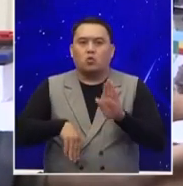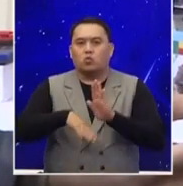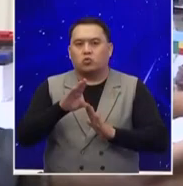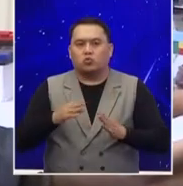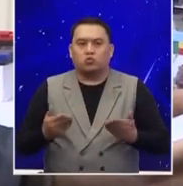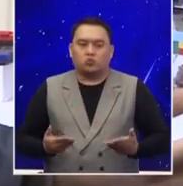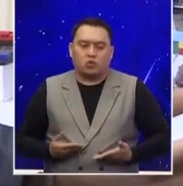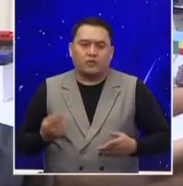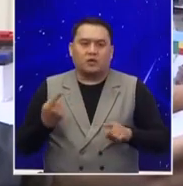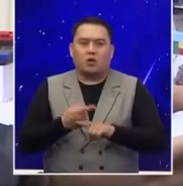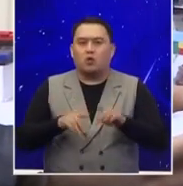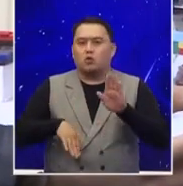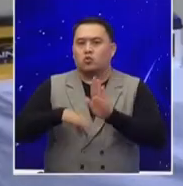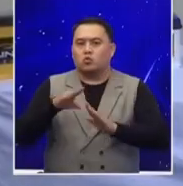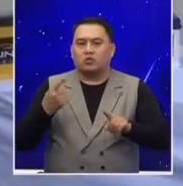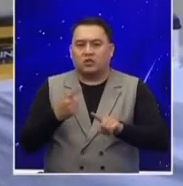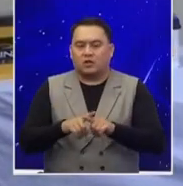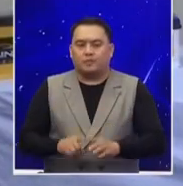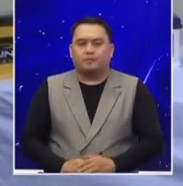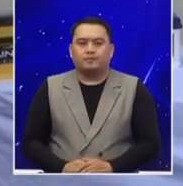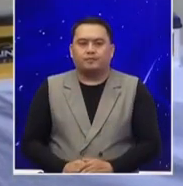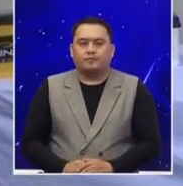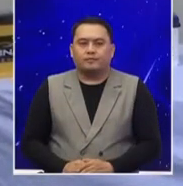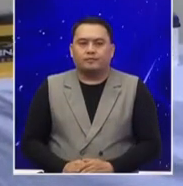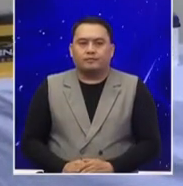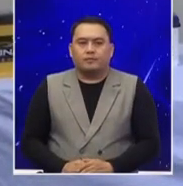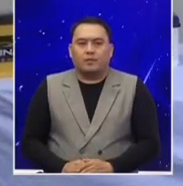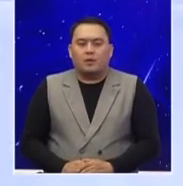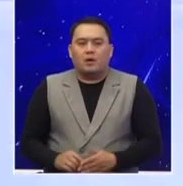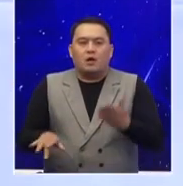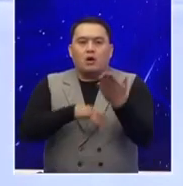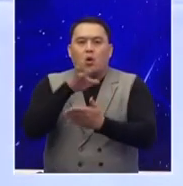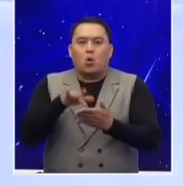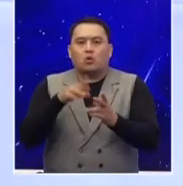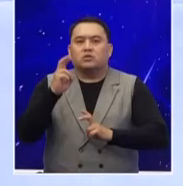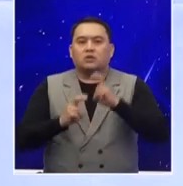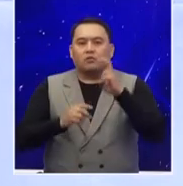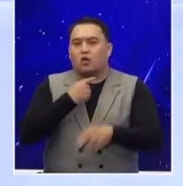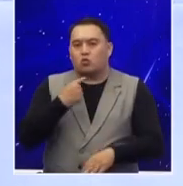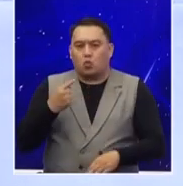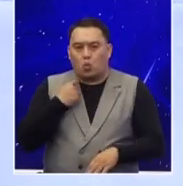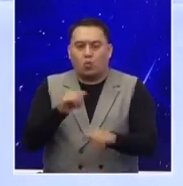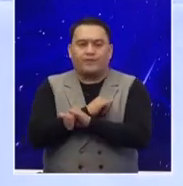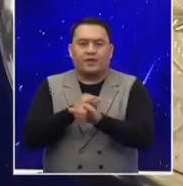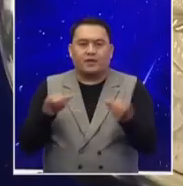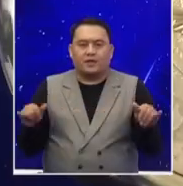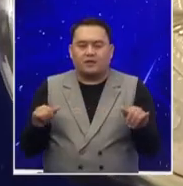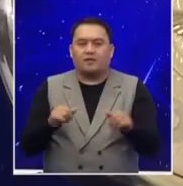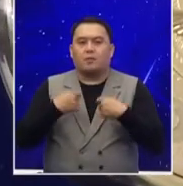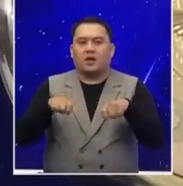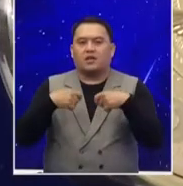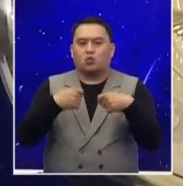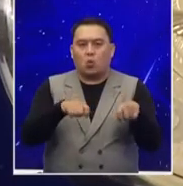применяет зеленые, лучшие мировые технологии. Вместе с тем, в этом году градообразующему заводу Талдыкургана удалось расширить географию